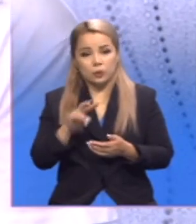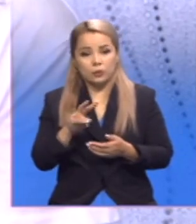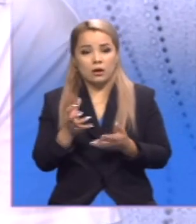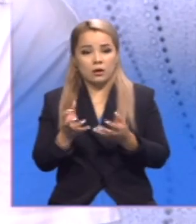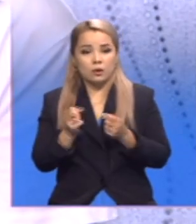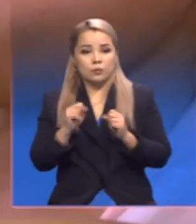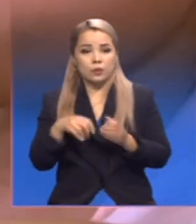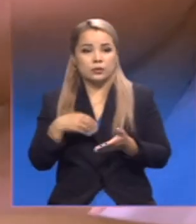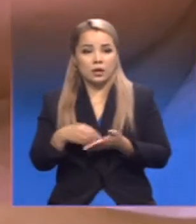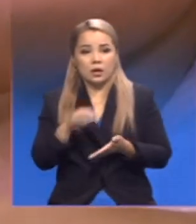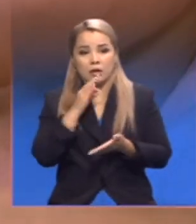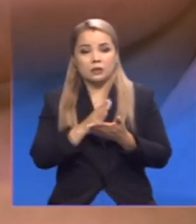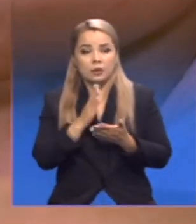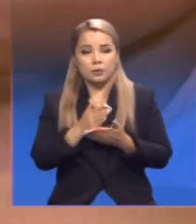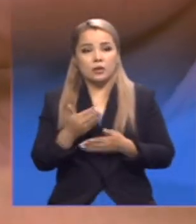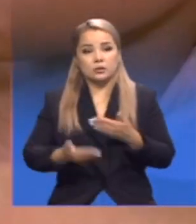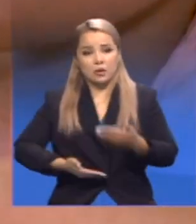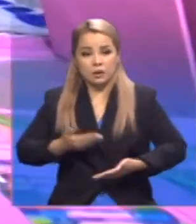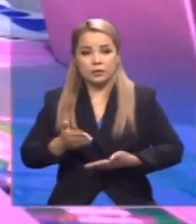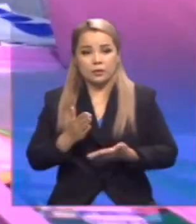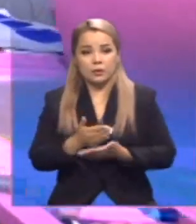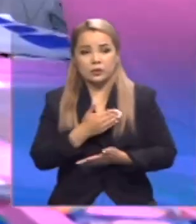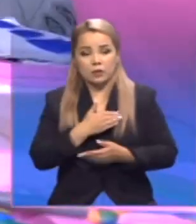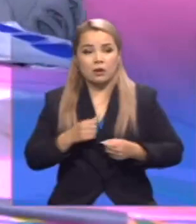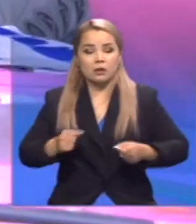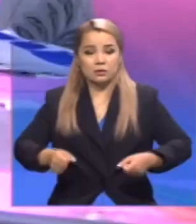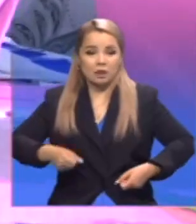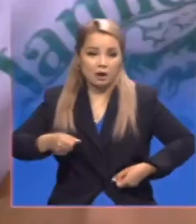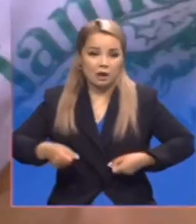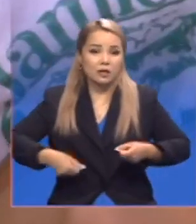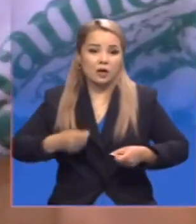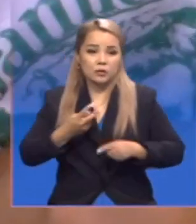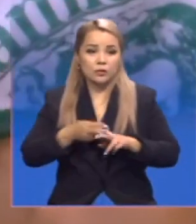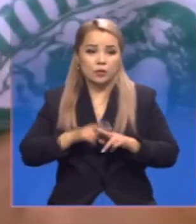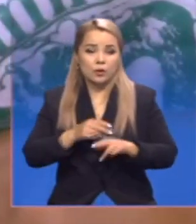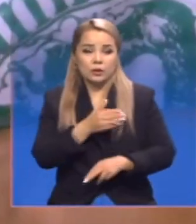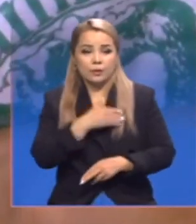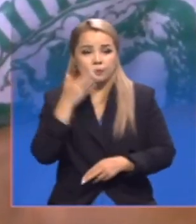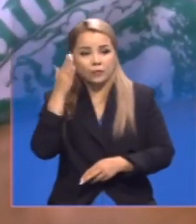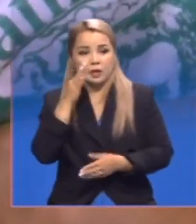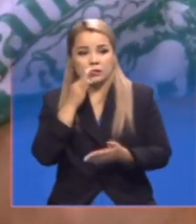алып қалуымыз мүмкін. Жүріп кетсе ең құрғанда таяқпен жүріп кетсе.